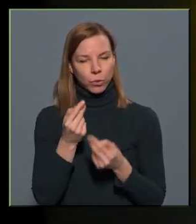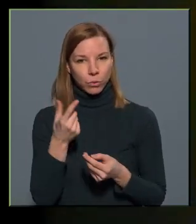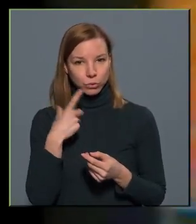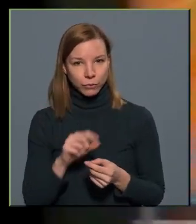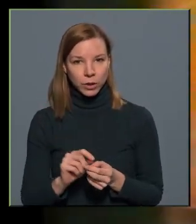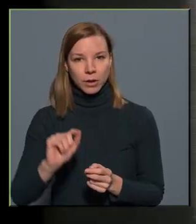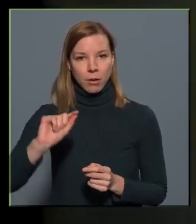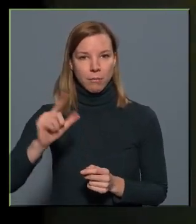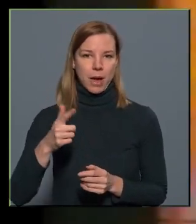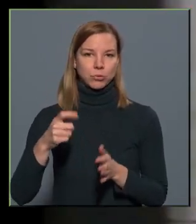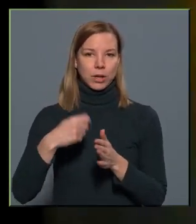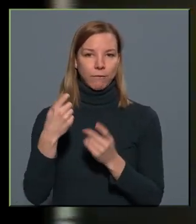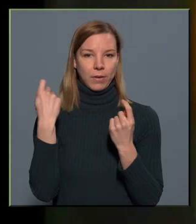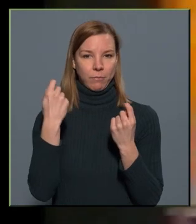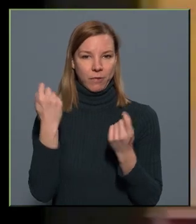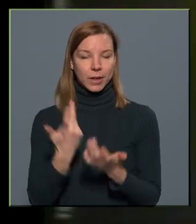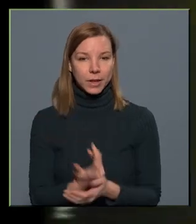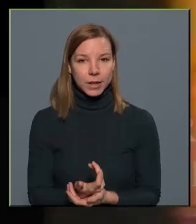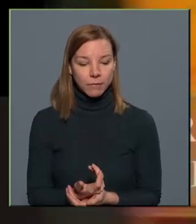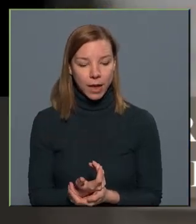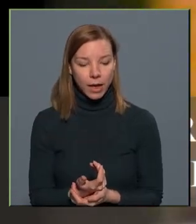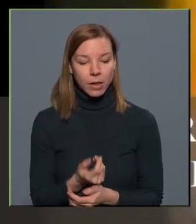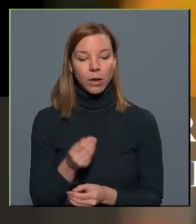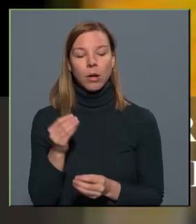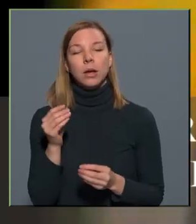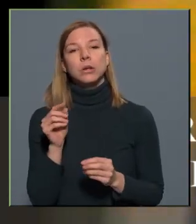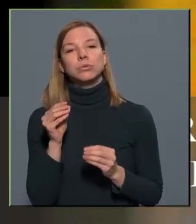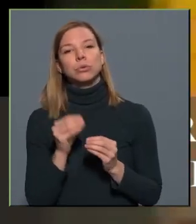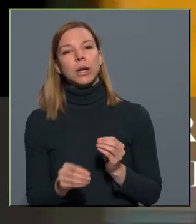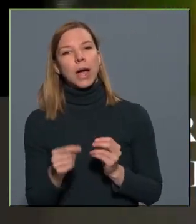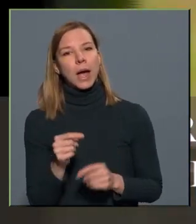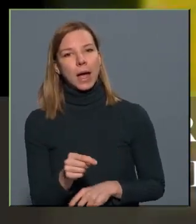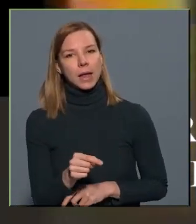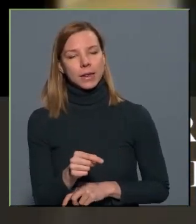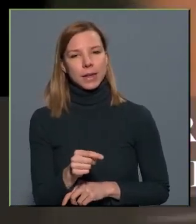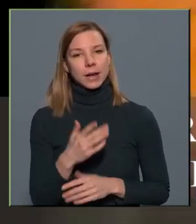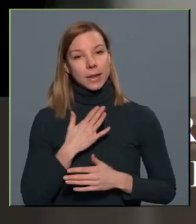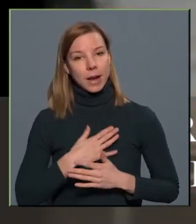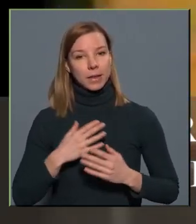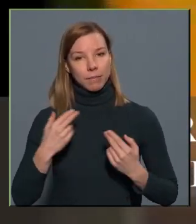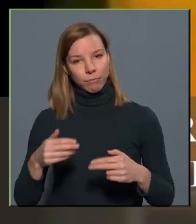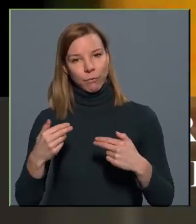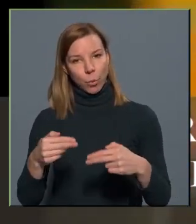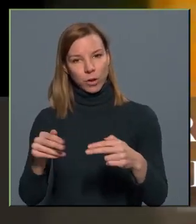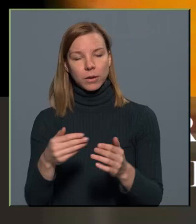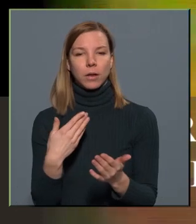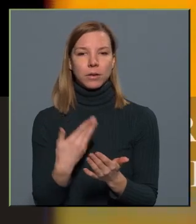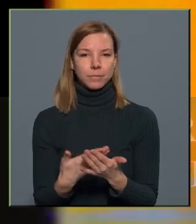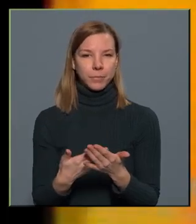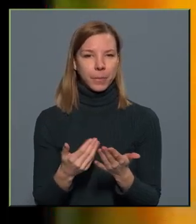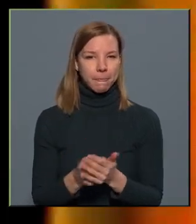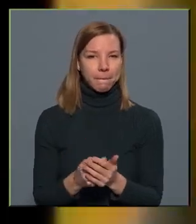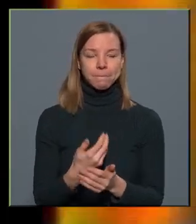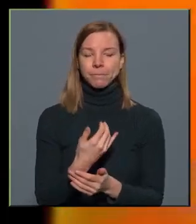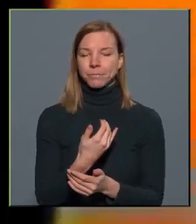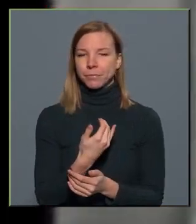második filmszemle, és hát ezért szeretnénk folytatni a sort, hiszen minden év